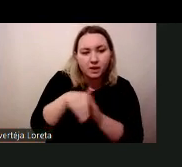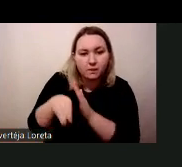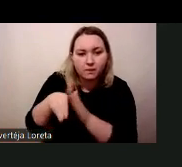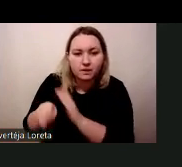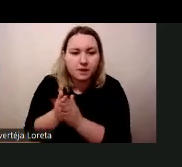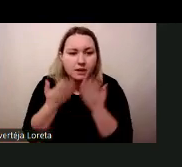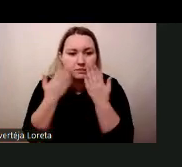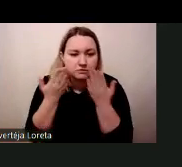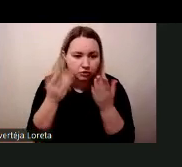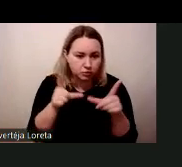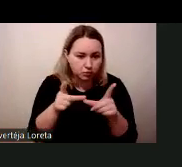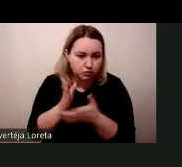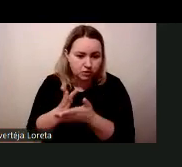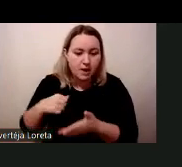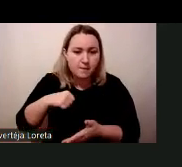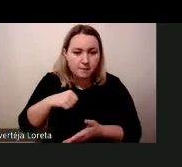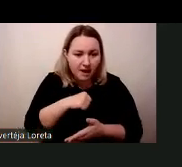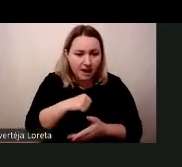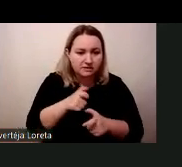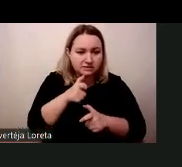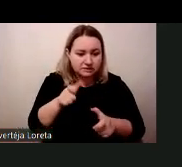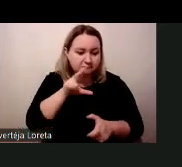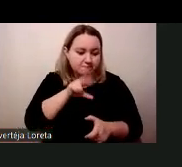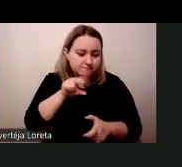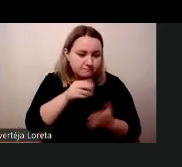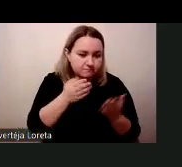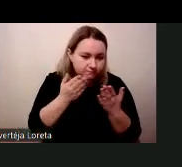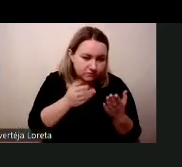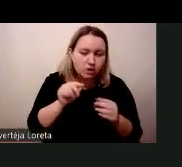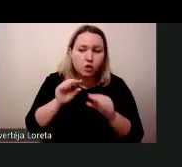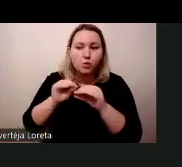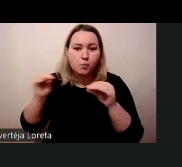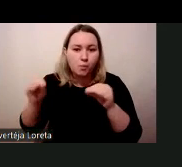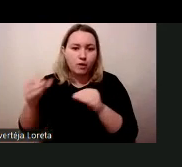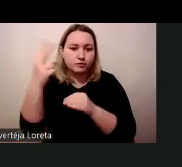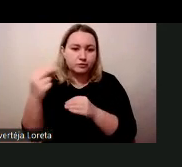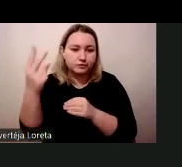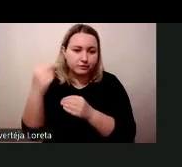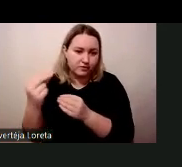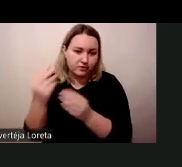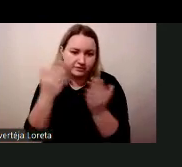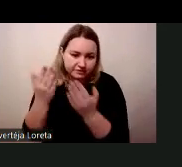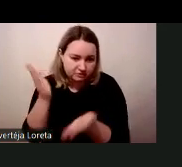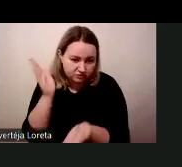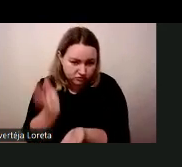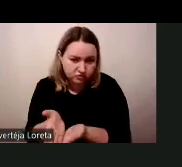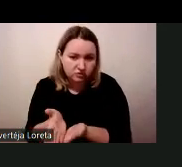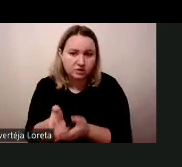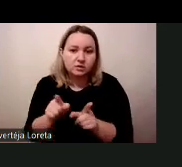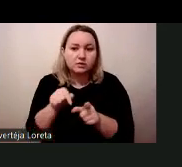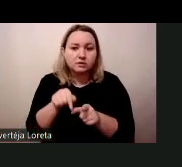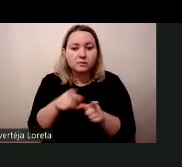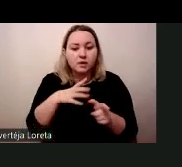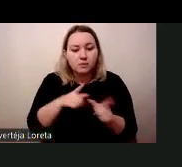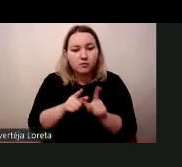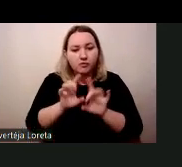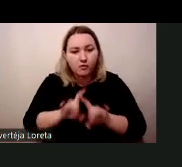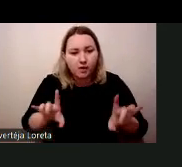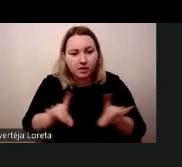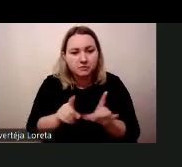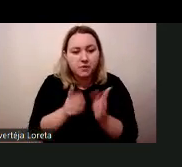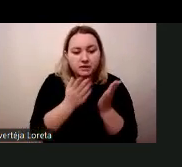mokiniai patys garsiai skaitė, mokytojai skaitė garsiai. Taip pat buvo aiškinama, kaip vertinti tekstus, kaip kritikuoti,